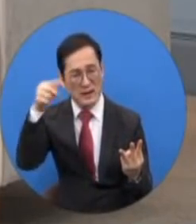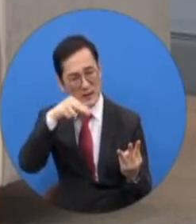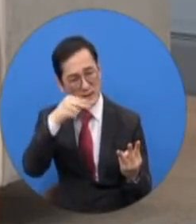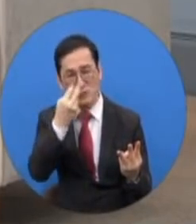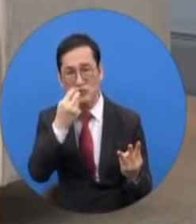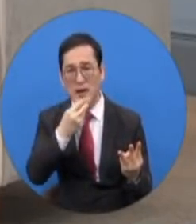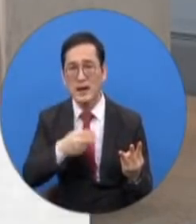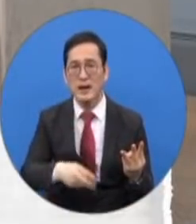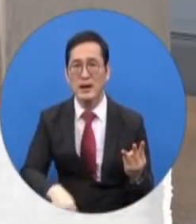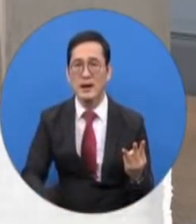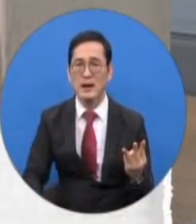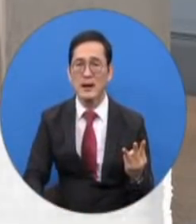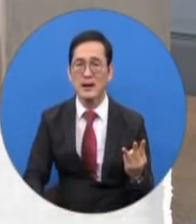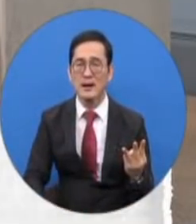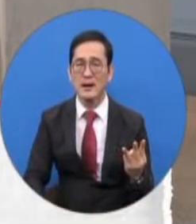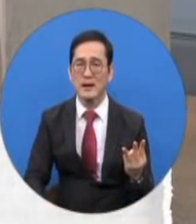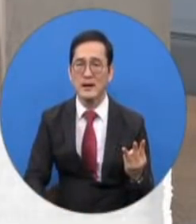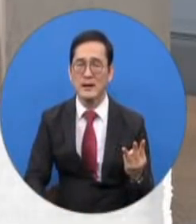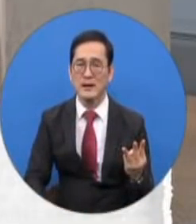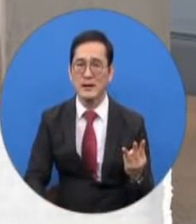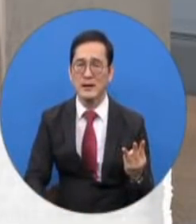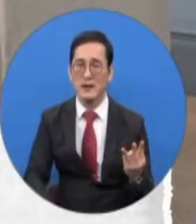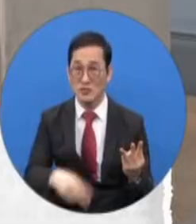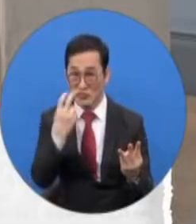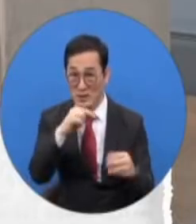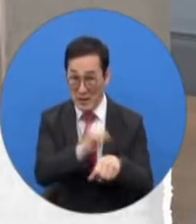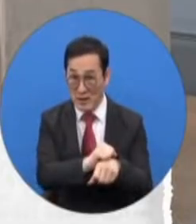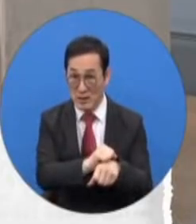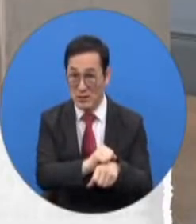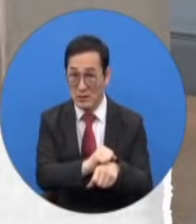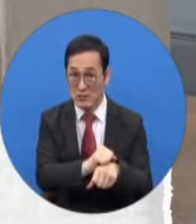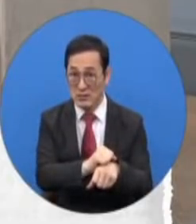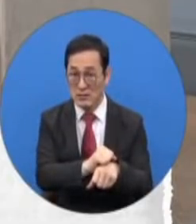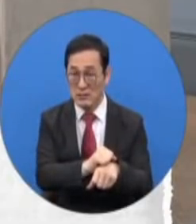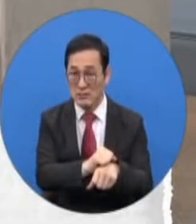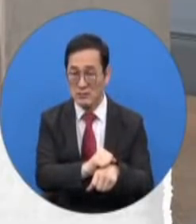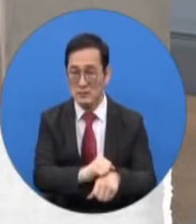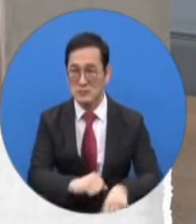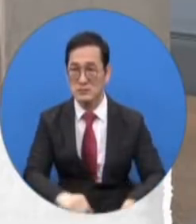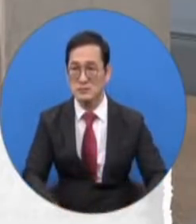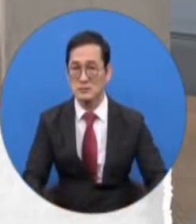검찰이 수사를 공명정대하고 원칙적으로 잘 했다고 평가하십니까?